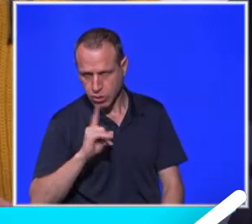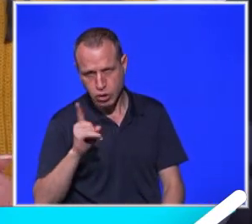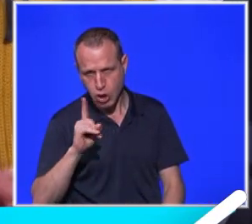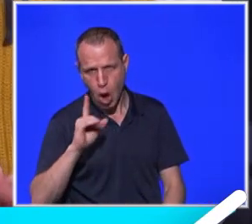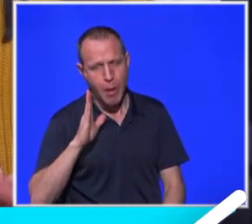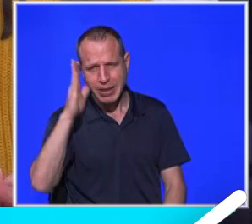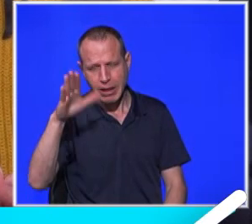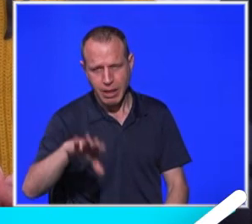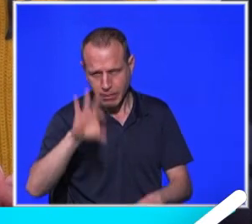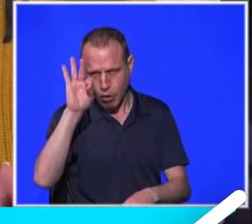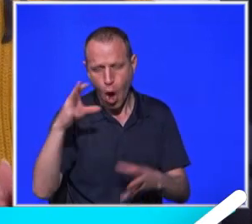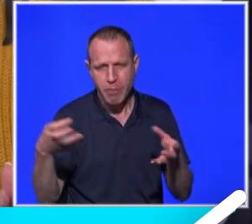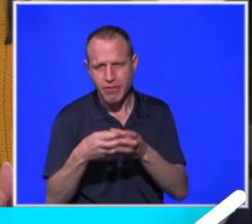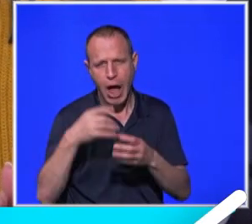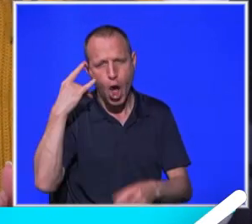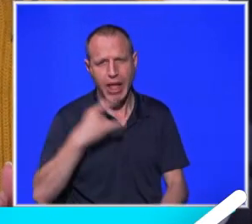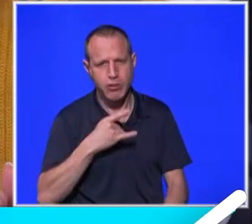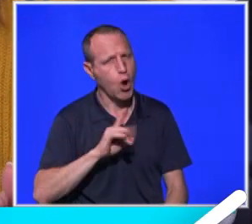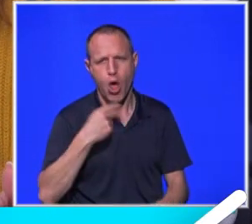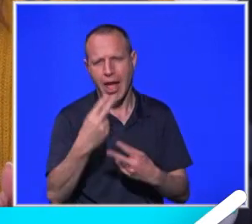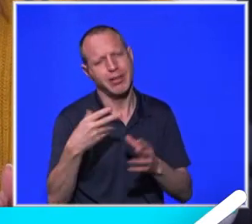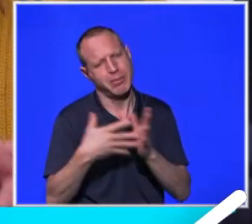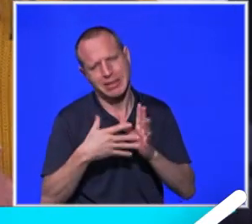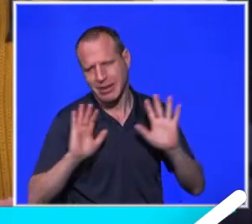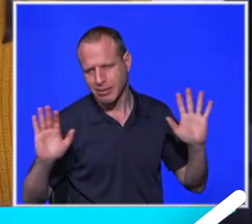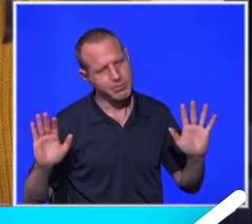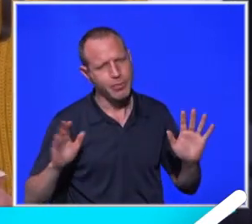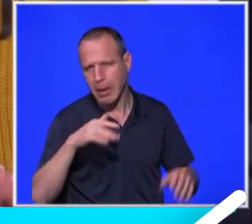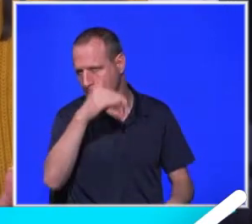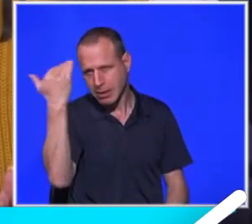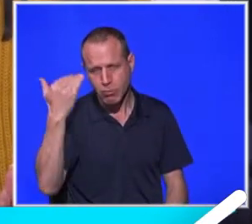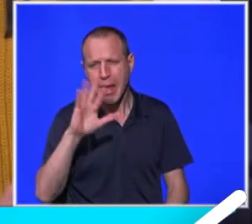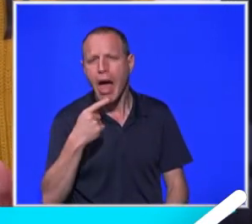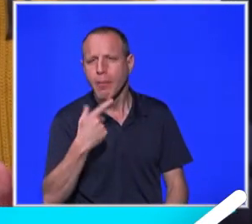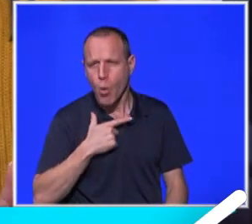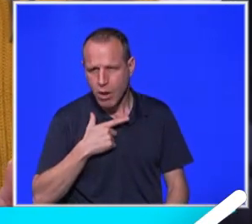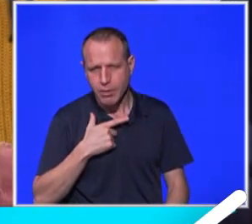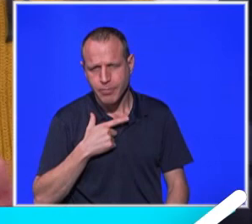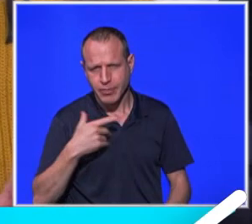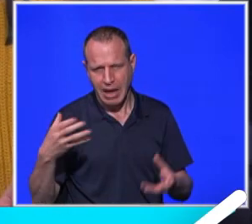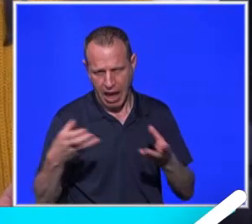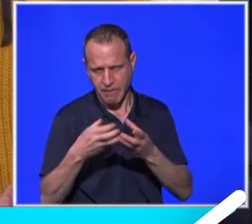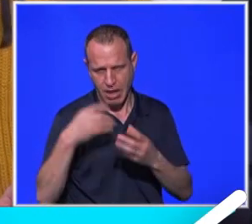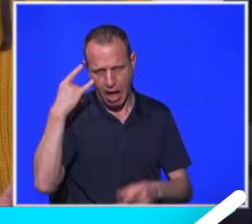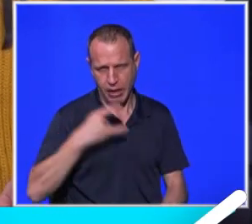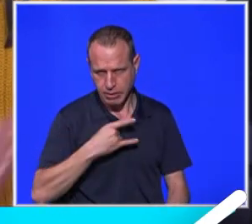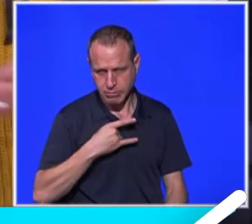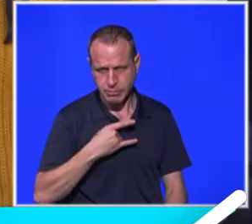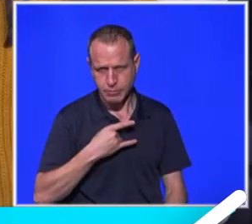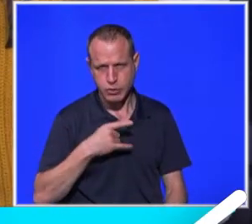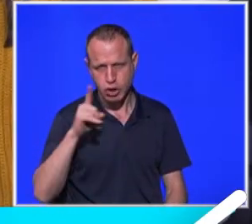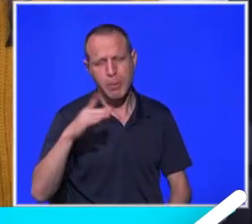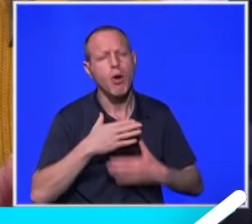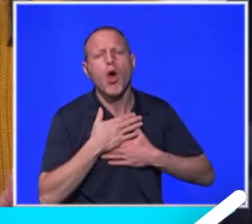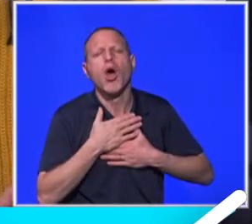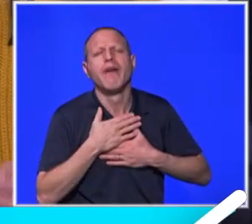מתעתד להצביע למפלגות החרדיות, לא יענה על זה בסקר. כן. ומקסימום, איך אמרו לי חבר'ה חרדים שהם שהידים